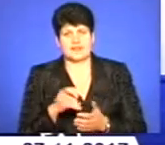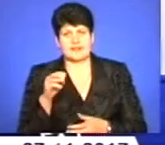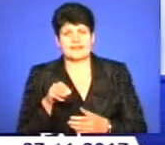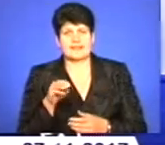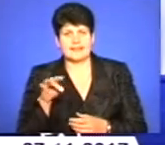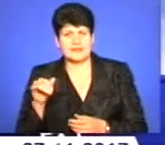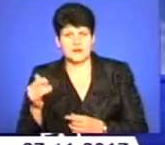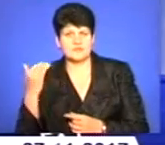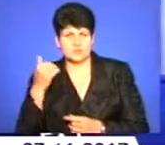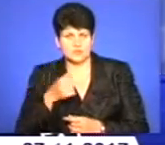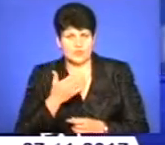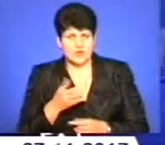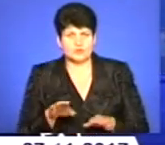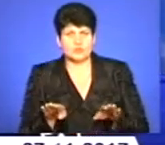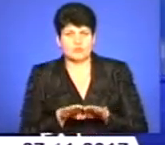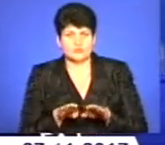якщо порівнювати з